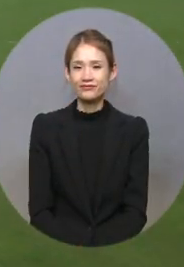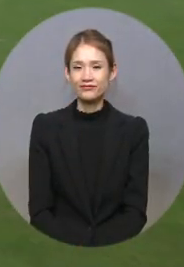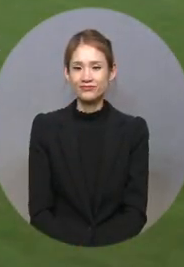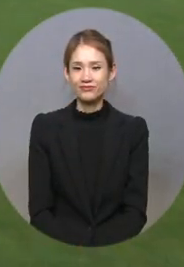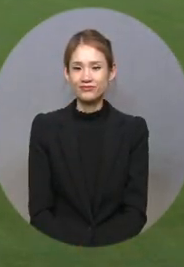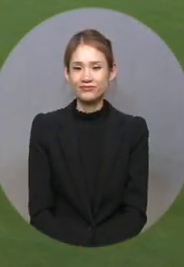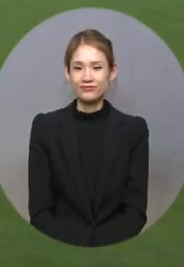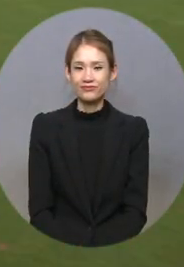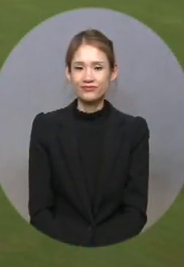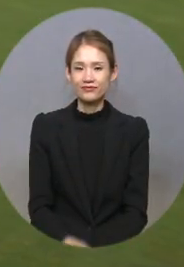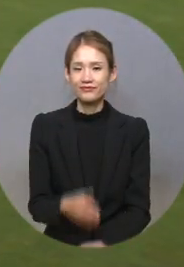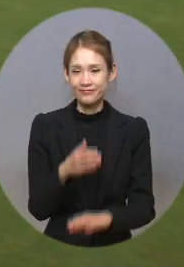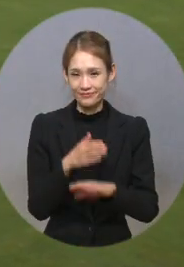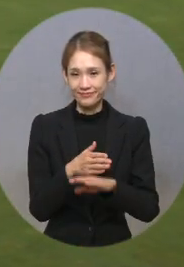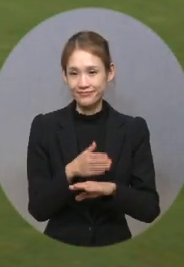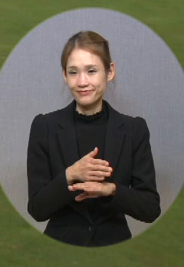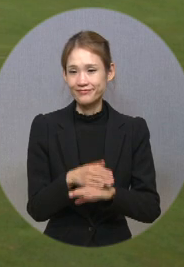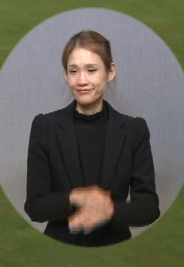감사합니다.